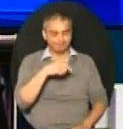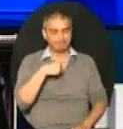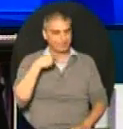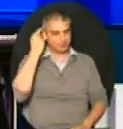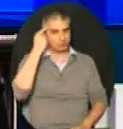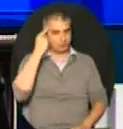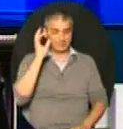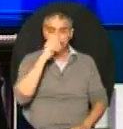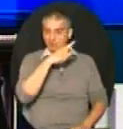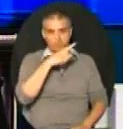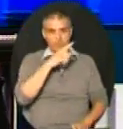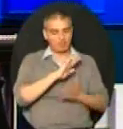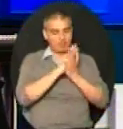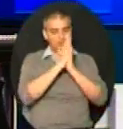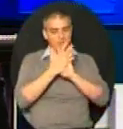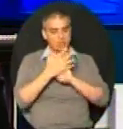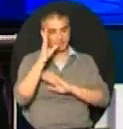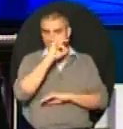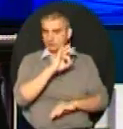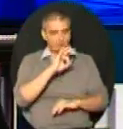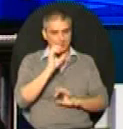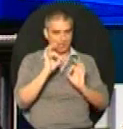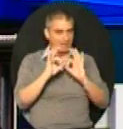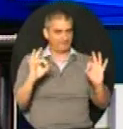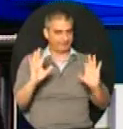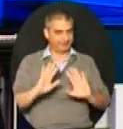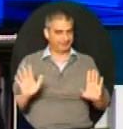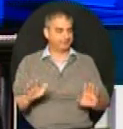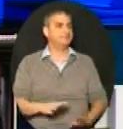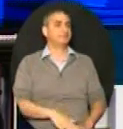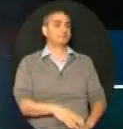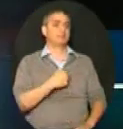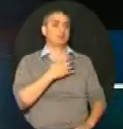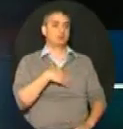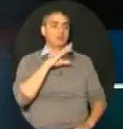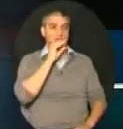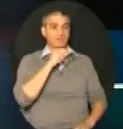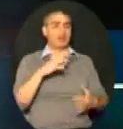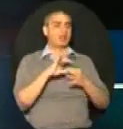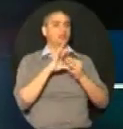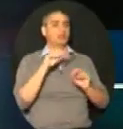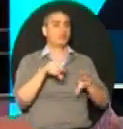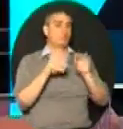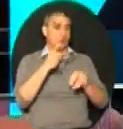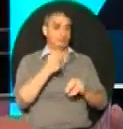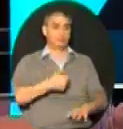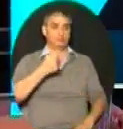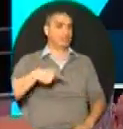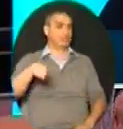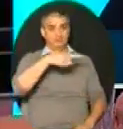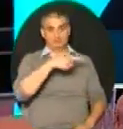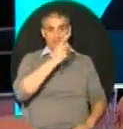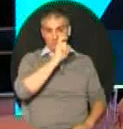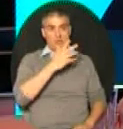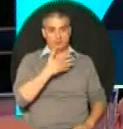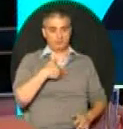חושב שהסיכוי שלהם לשנות את הגישה הוא אפסי ביותר. תודה. ואני רוצה לדבר על קשר עם הבוחר. השרים